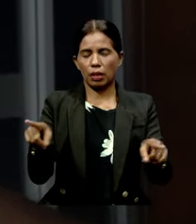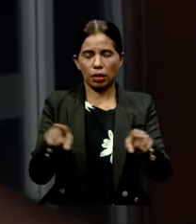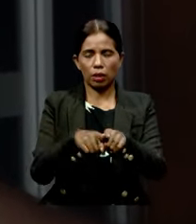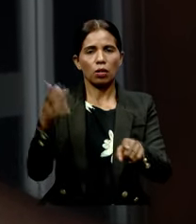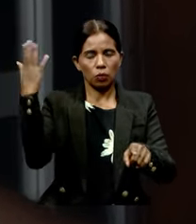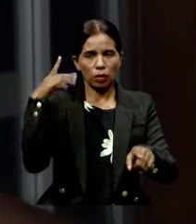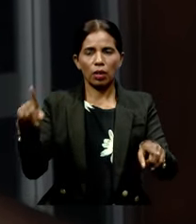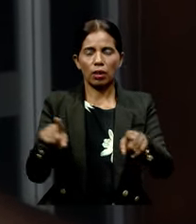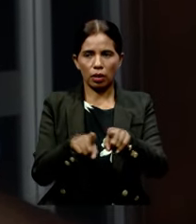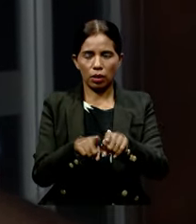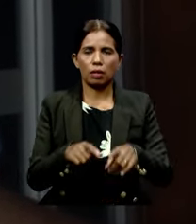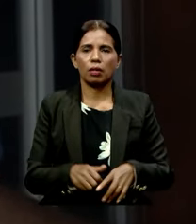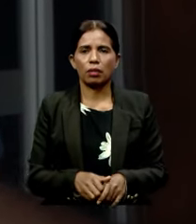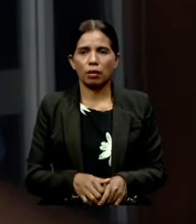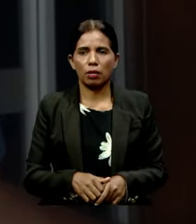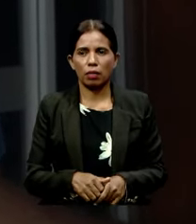pernah ane sini dulu masih